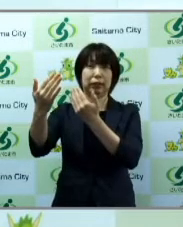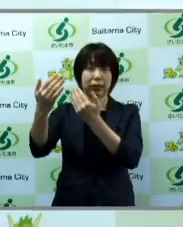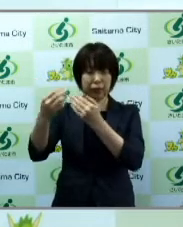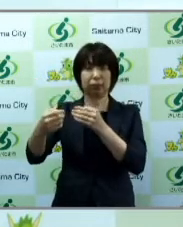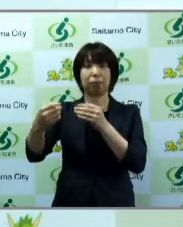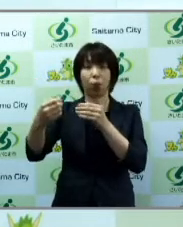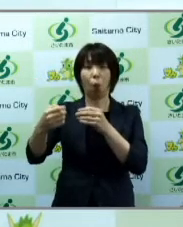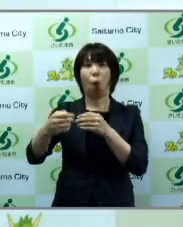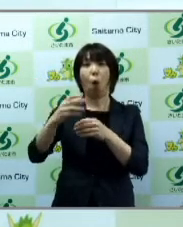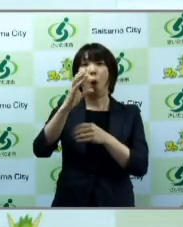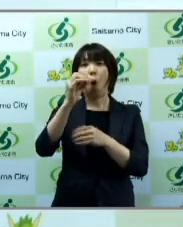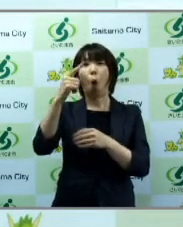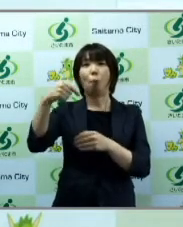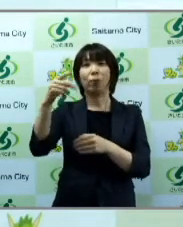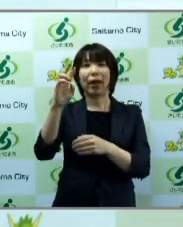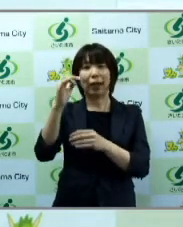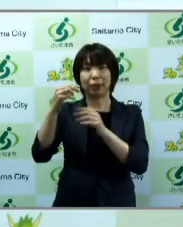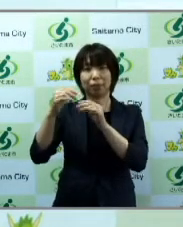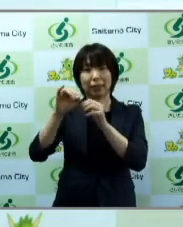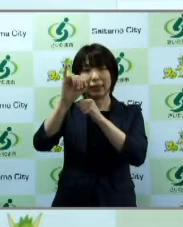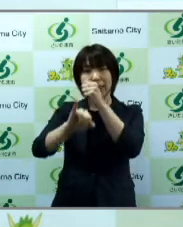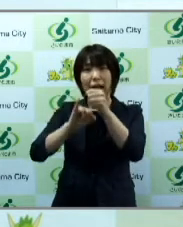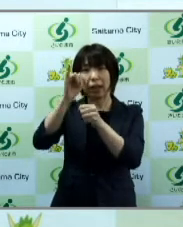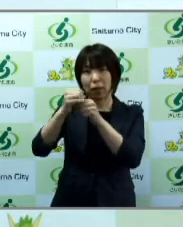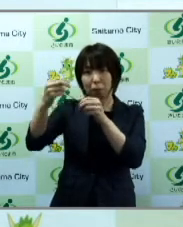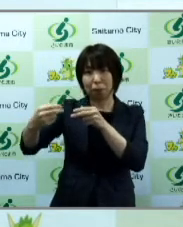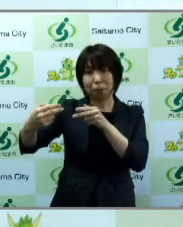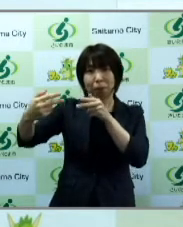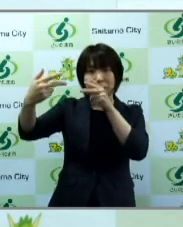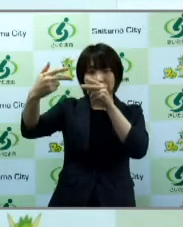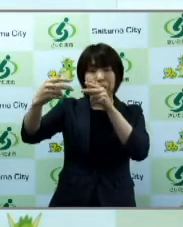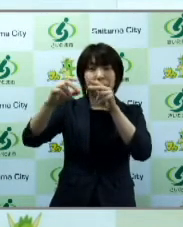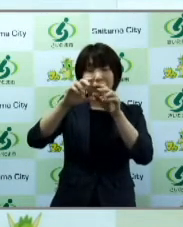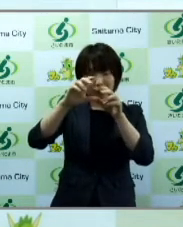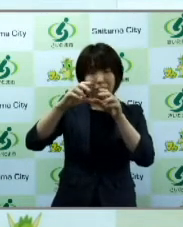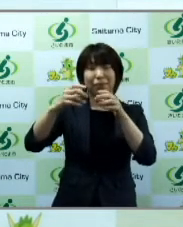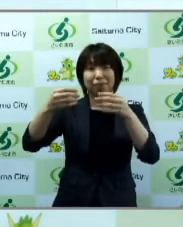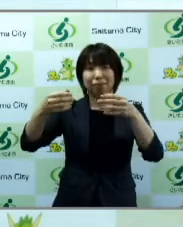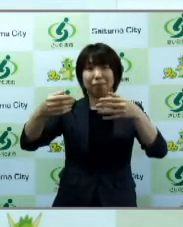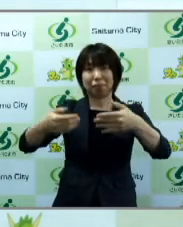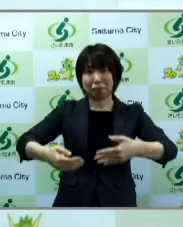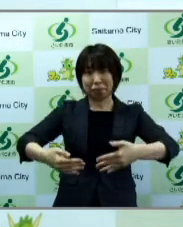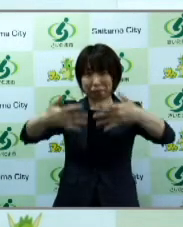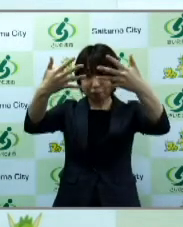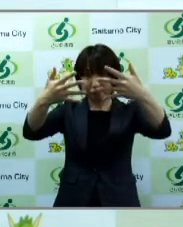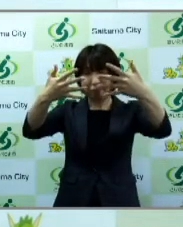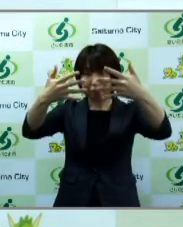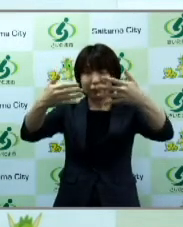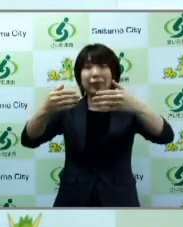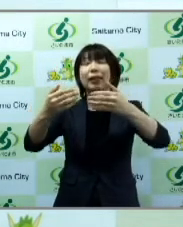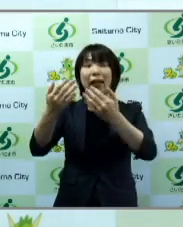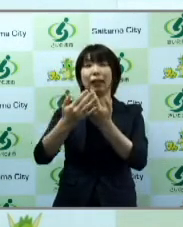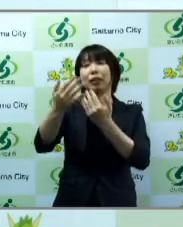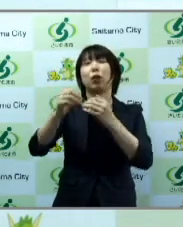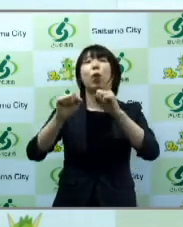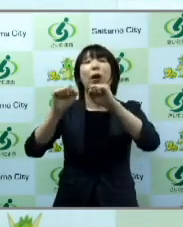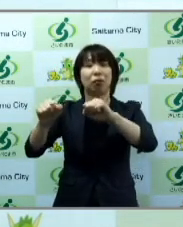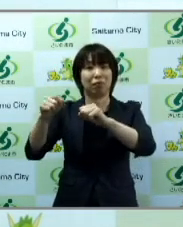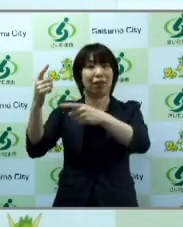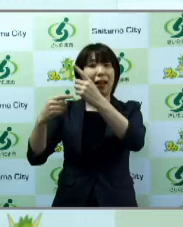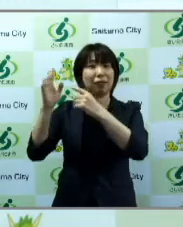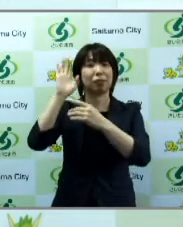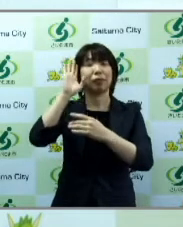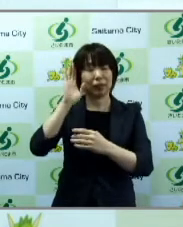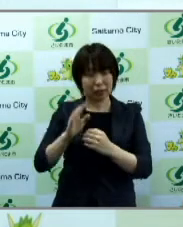表した後に、はい、まあ、ちょっと批判が殺到して、撤回して感染対策した上でやるという